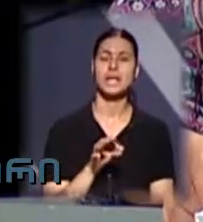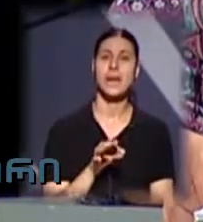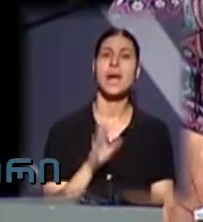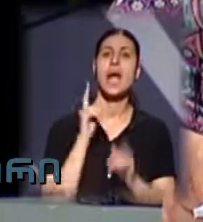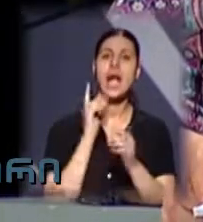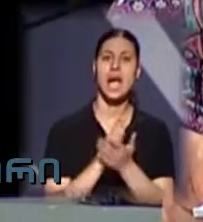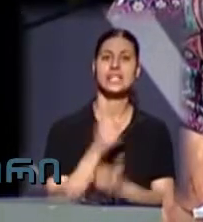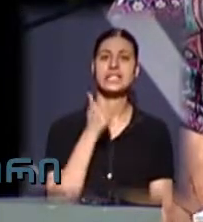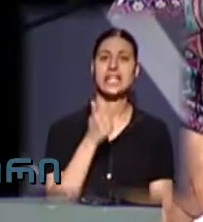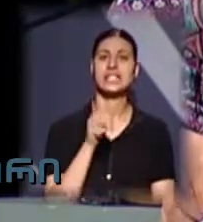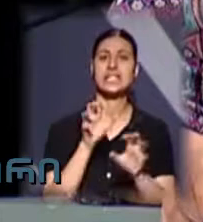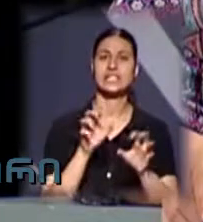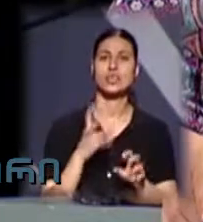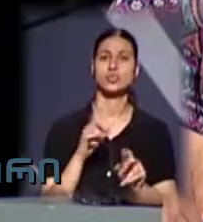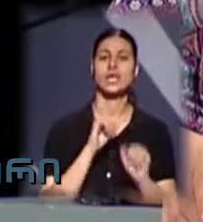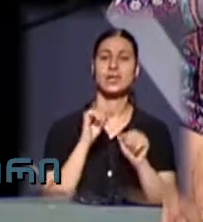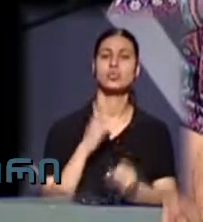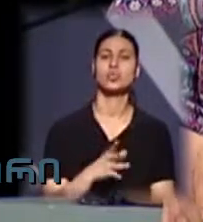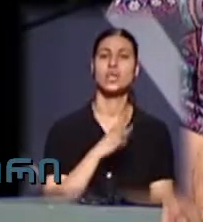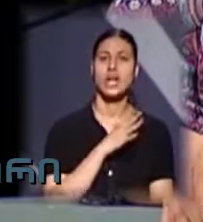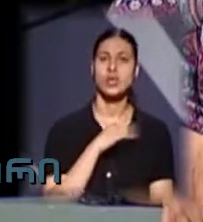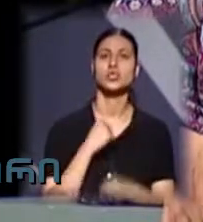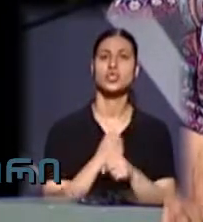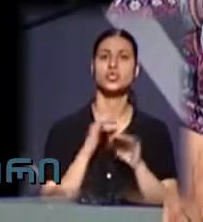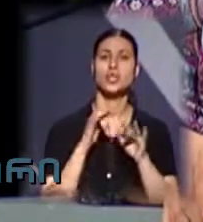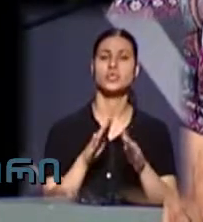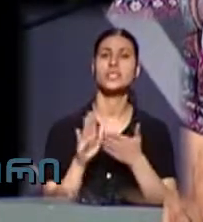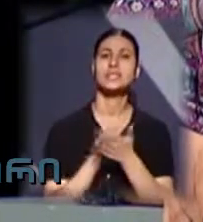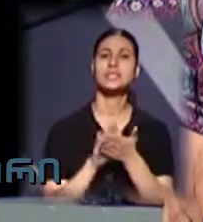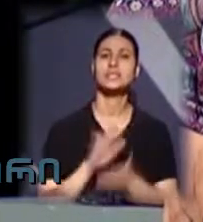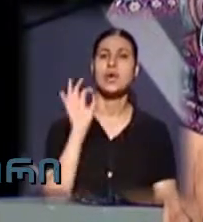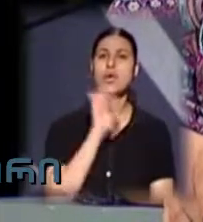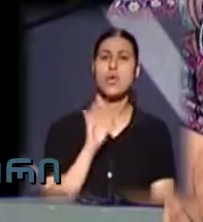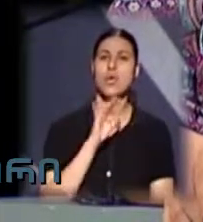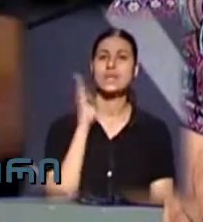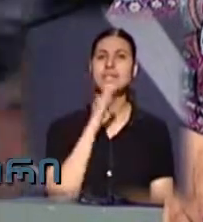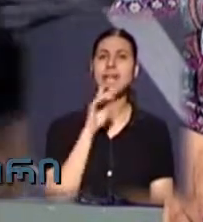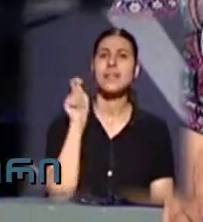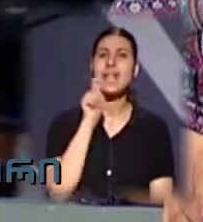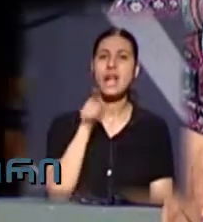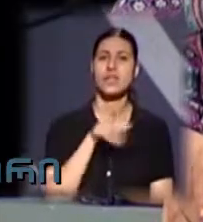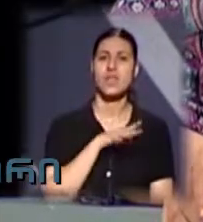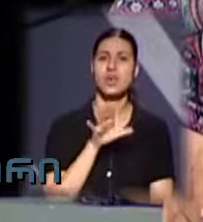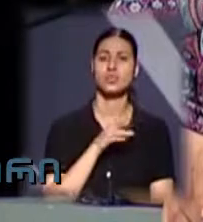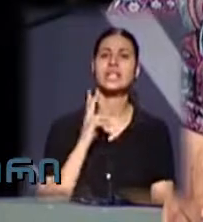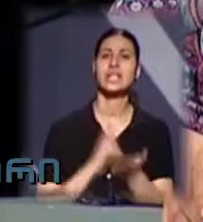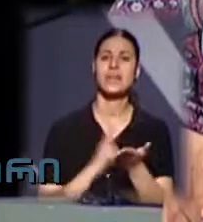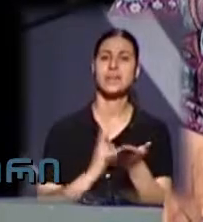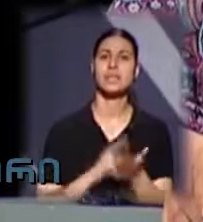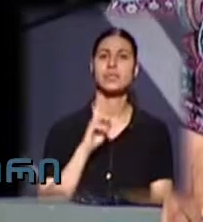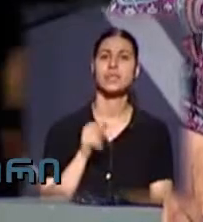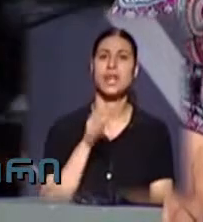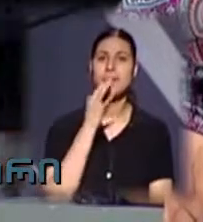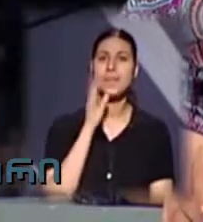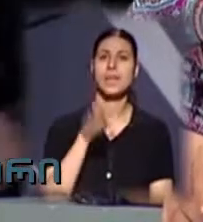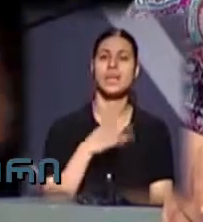ერთადერთი წესი, რომელიც უნდა დავიცვათ. უნდა იყოს შემუშავებული წყლის სანიტარული დაცვის ზონა, დამტკიცებული და იმის